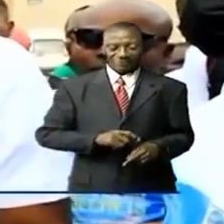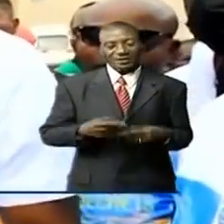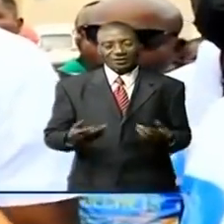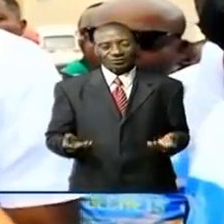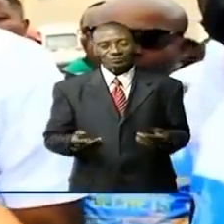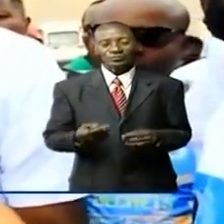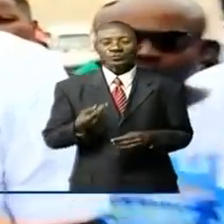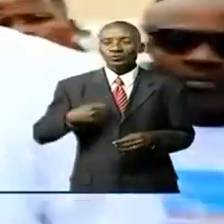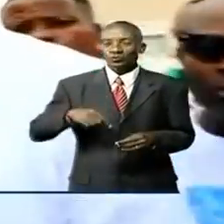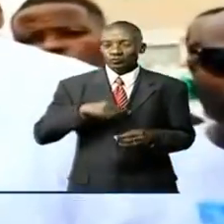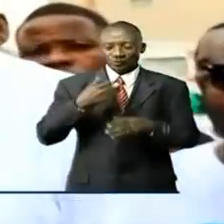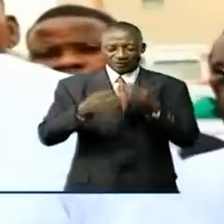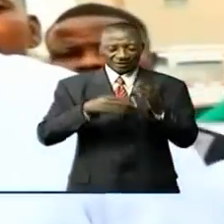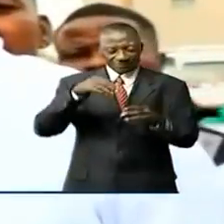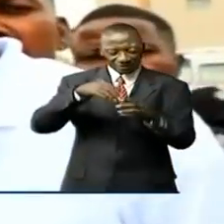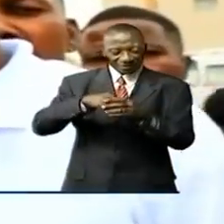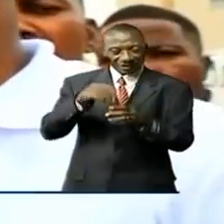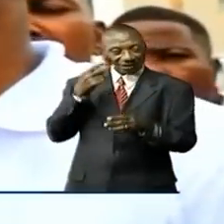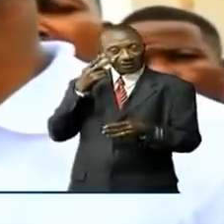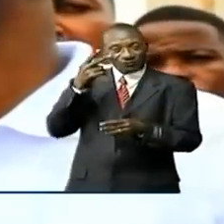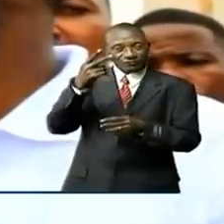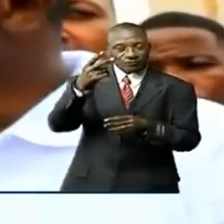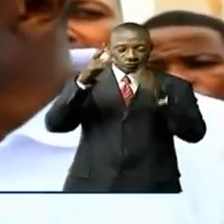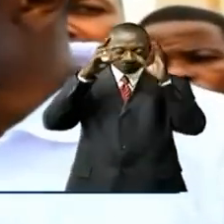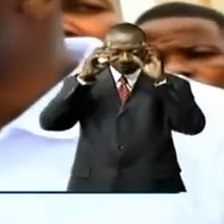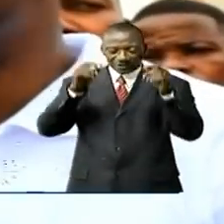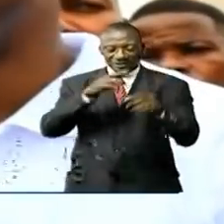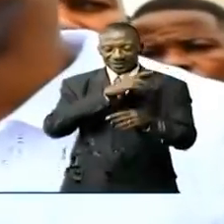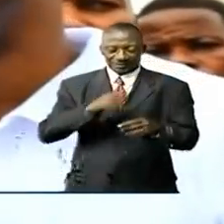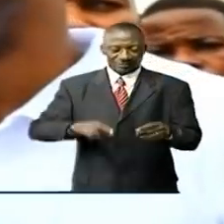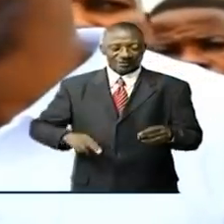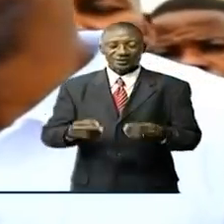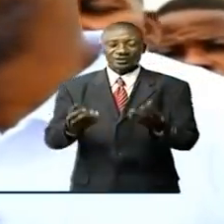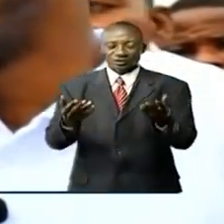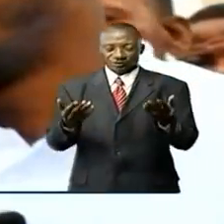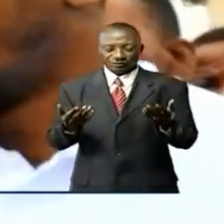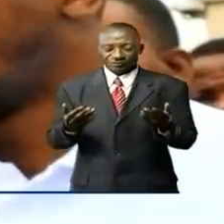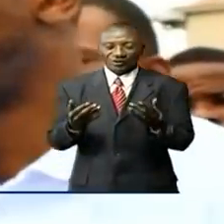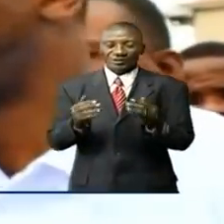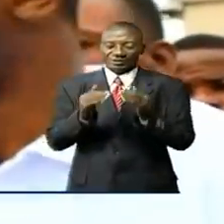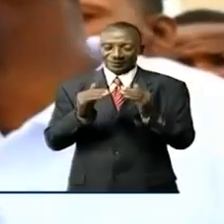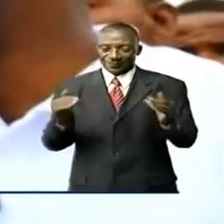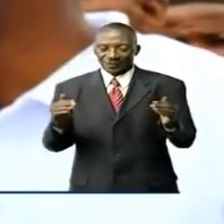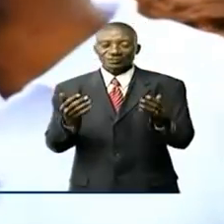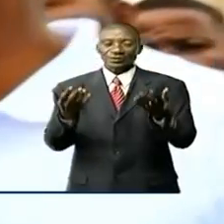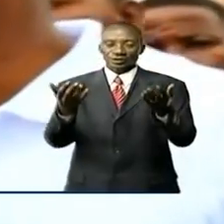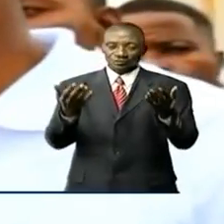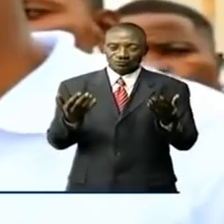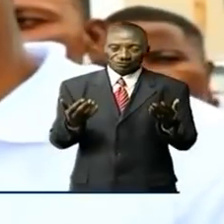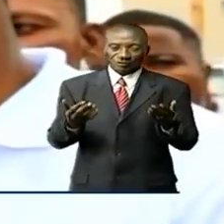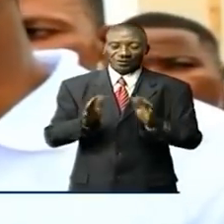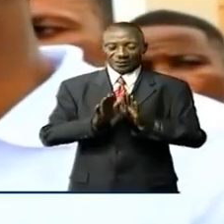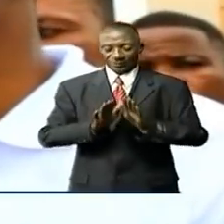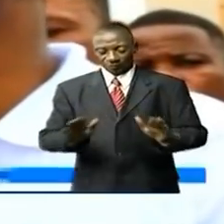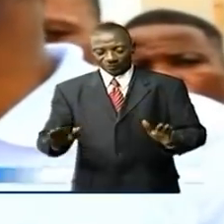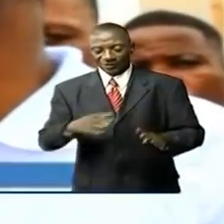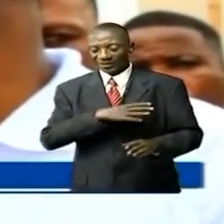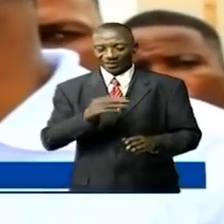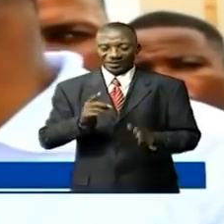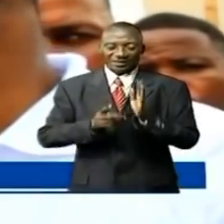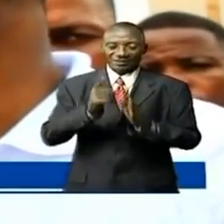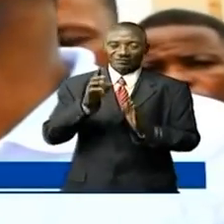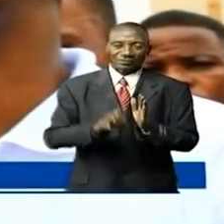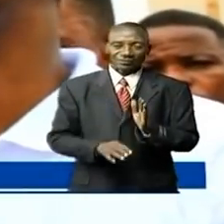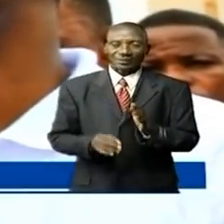qui veut que la jeunesse congolaise soit une jeunesse de développement. Et c'est pour moi également l'occasion de remercier le